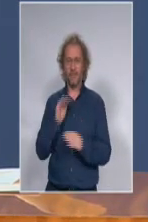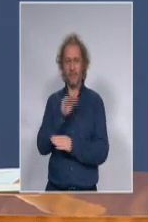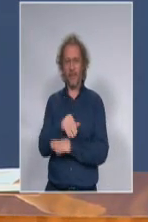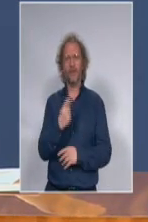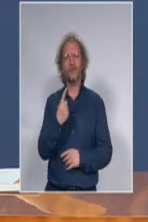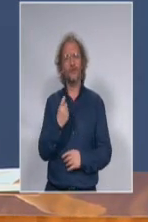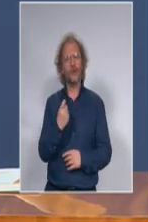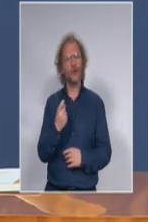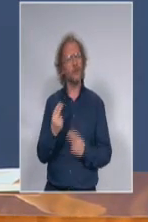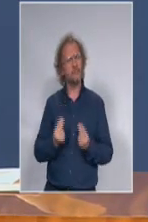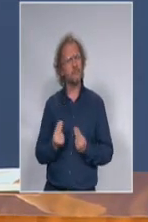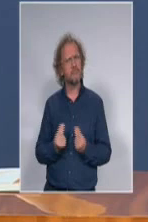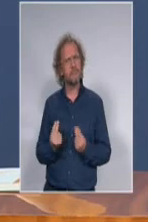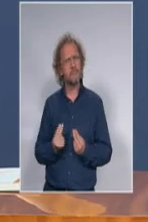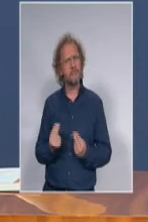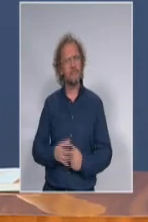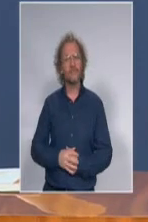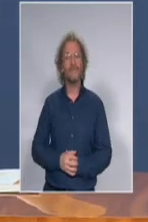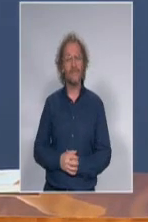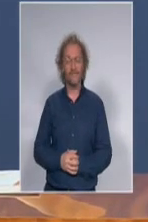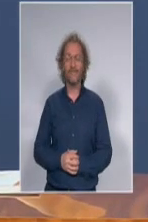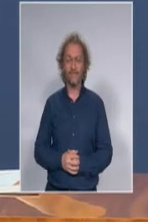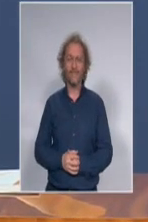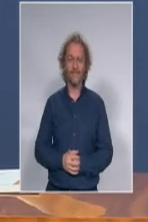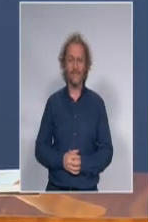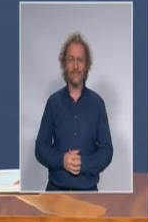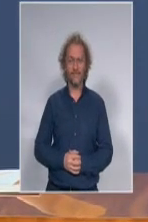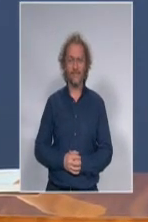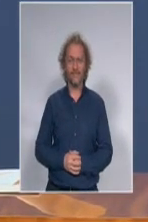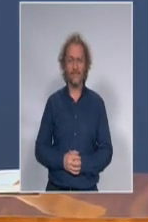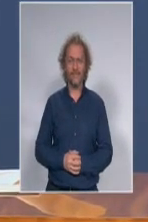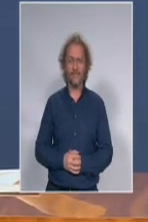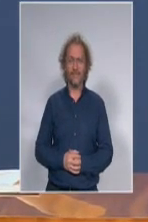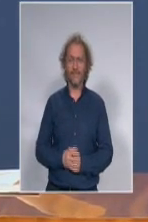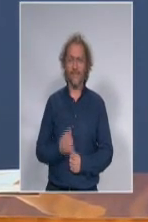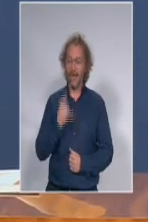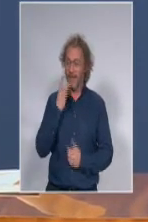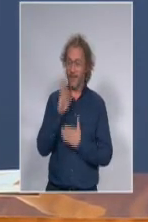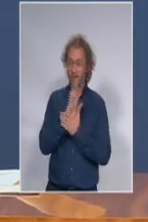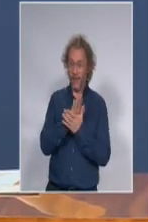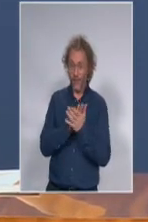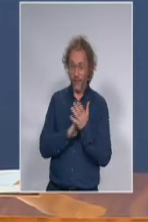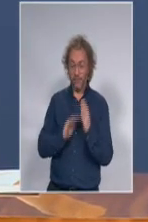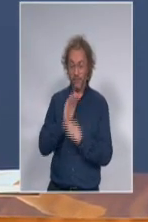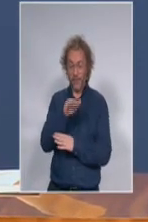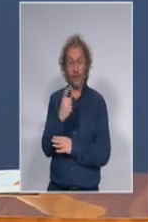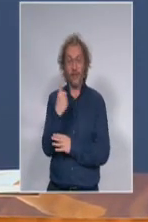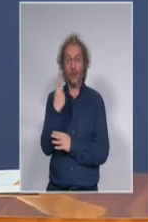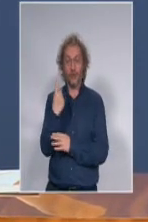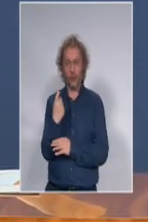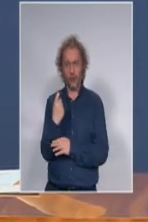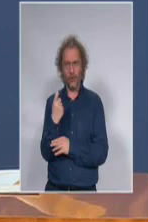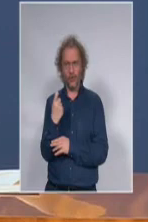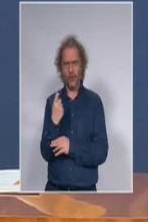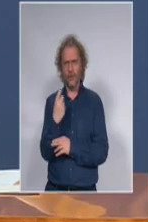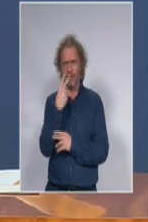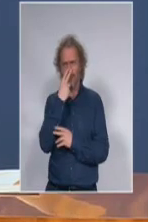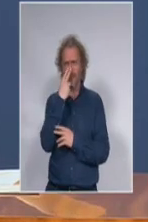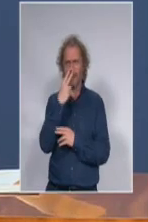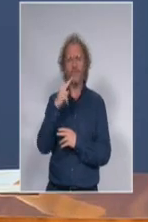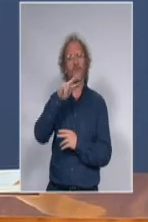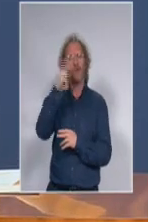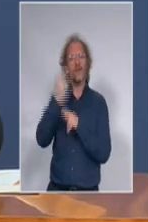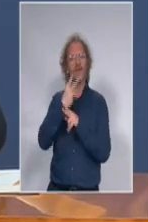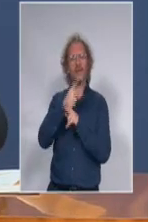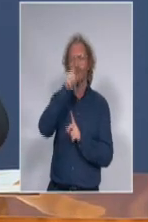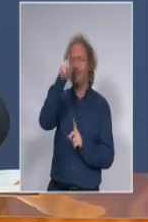To je negde trenutak kada je u nekoliko zemalja krenulo geometrijskom progresijom da se uvećava,